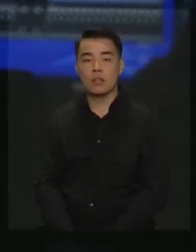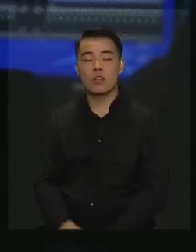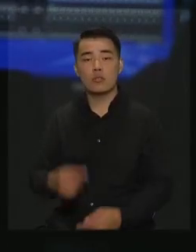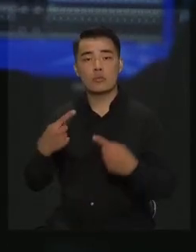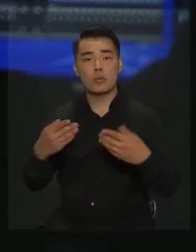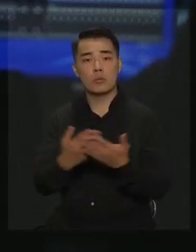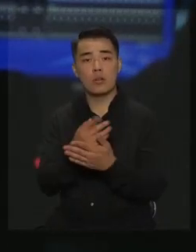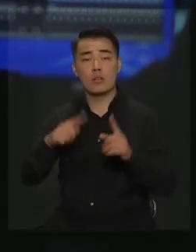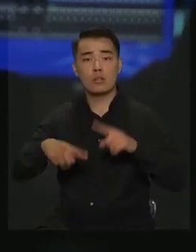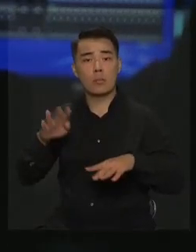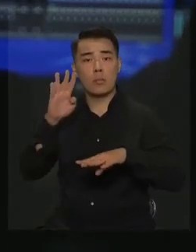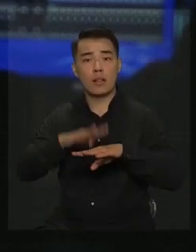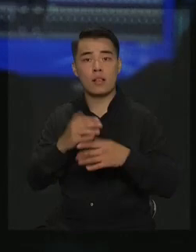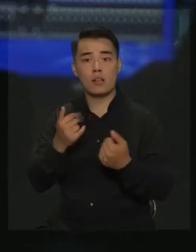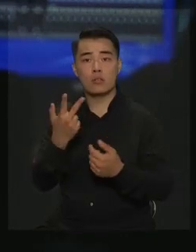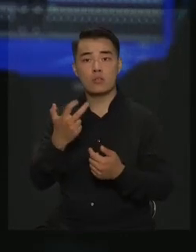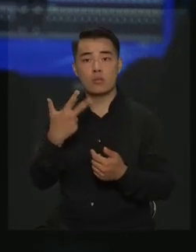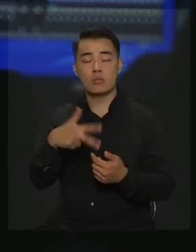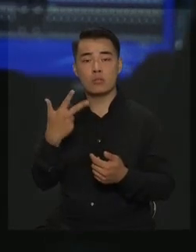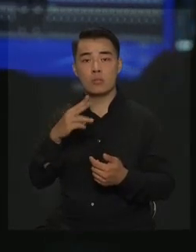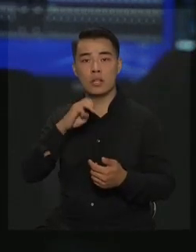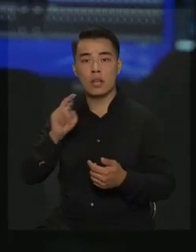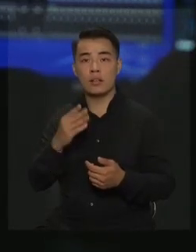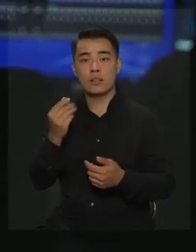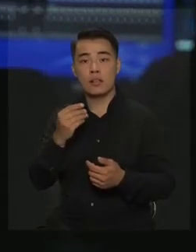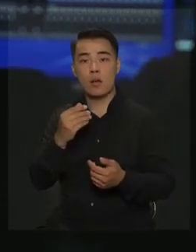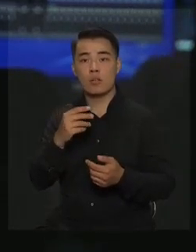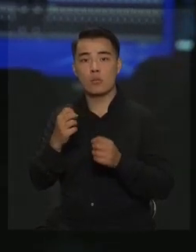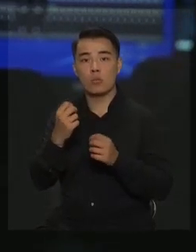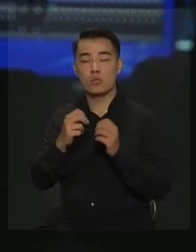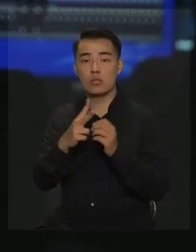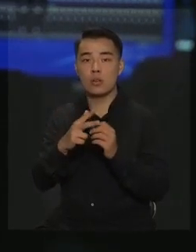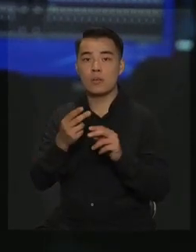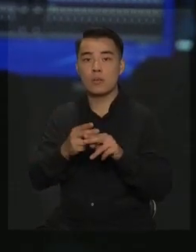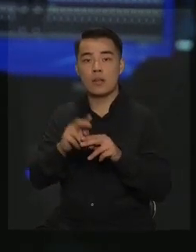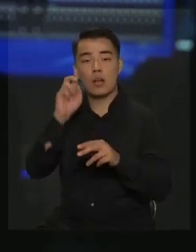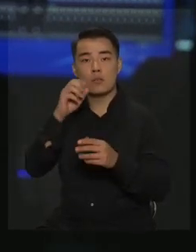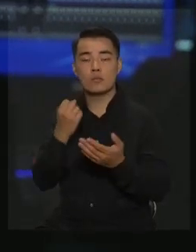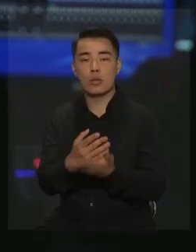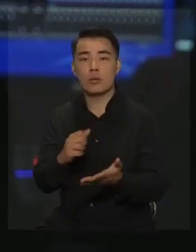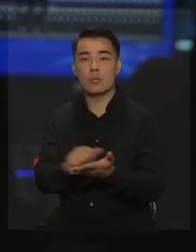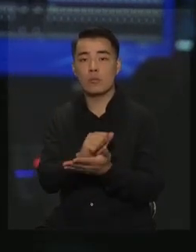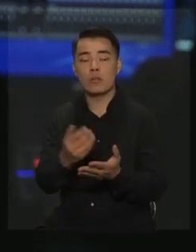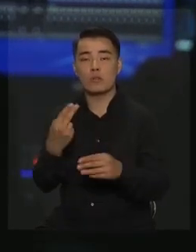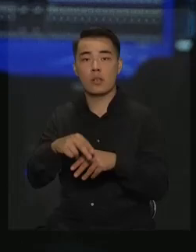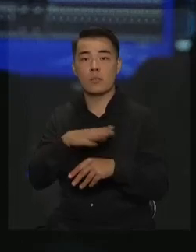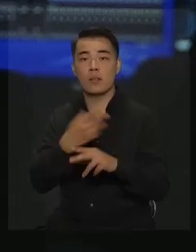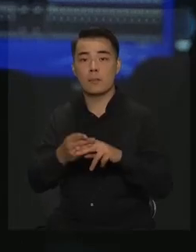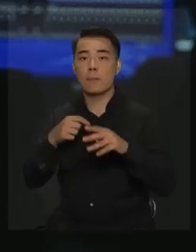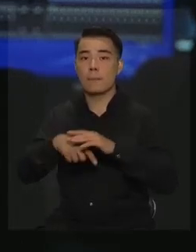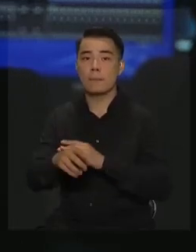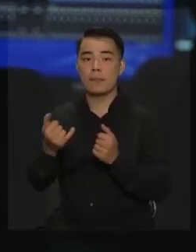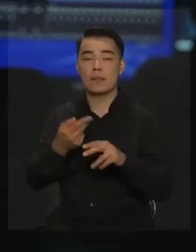Өзгеде жаңалықтар, ұлттық банк 333 миллиард теңгеге 13 мемлекеттің құнды қағаздарын сатып алды. Бұл бірыңғай